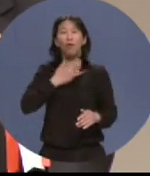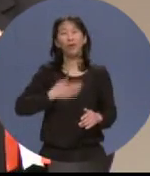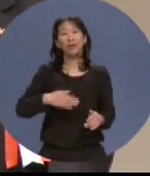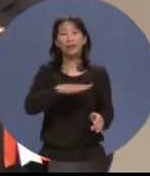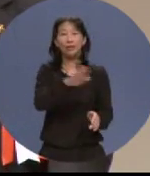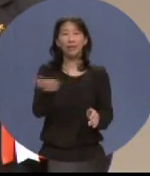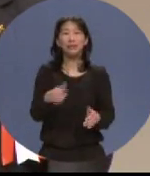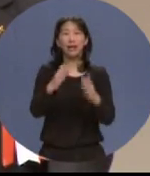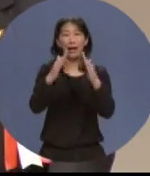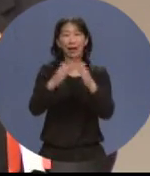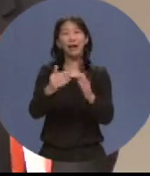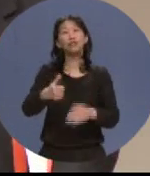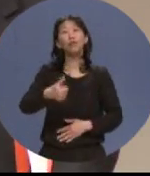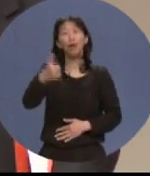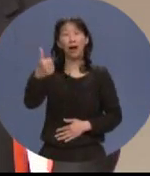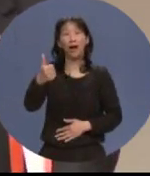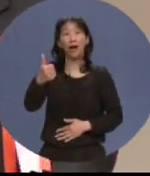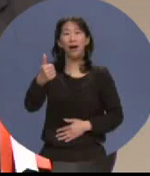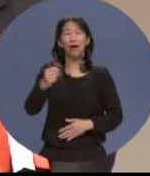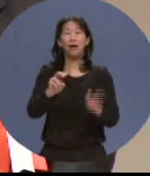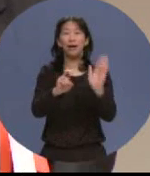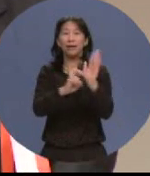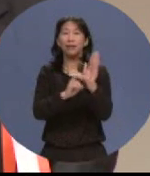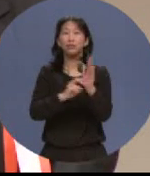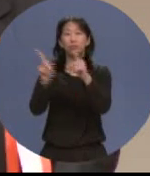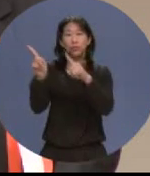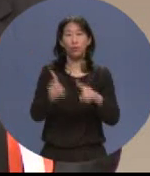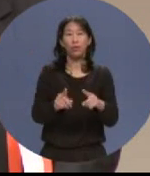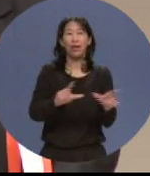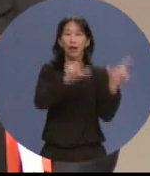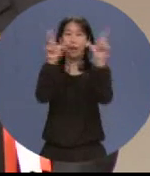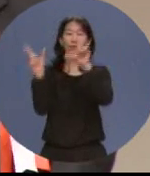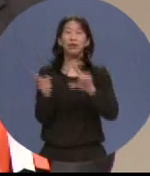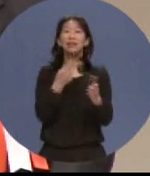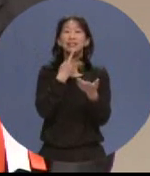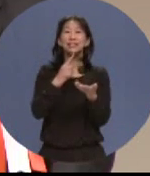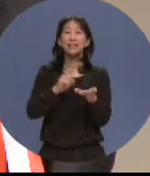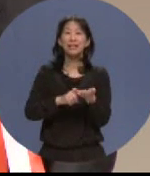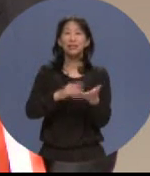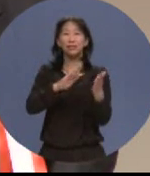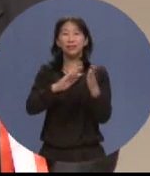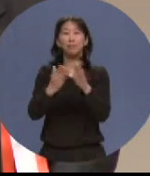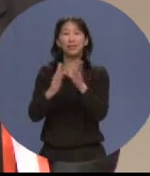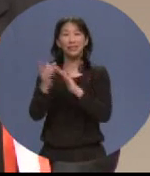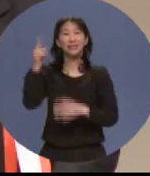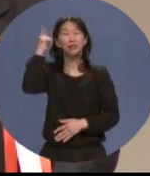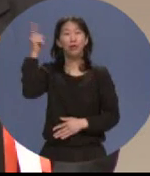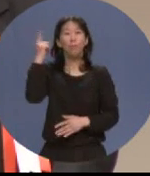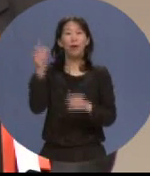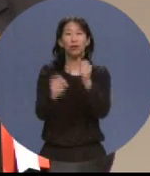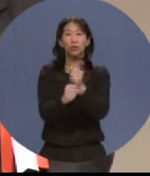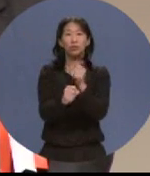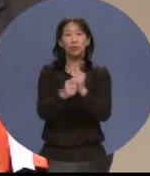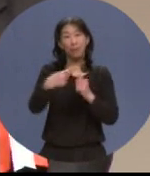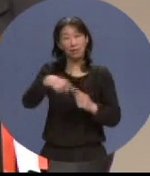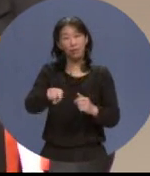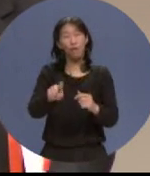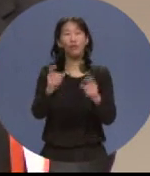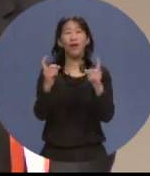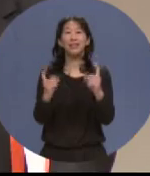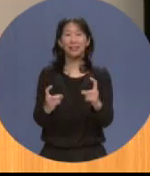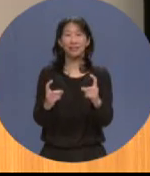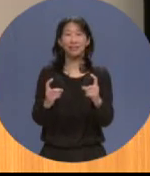が、市民憲章を道しるべに住みよい町生駒を作りましょうと挨拶。